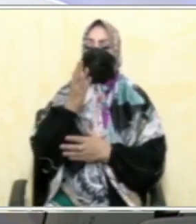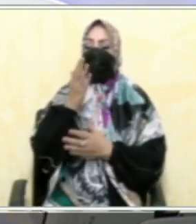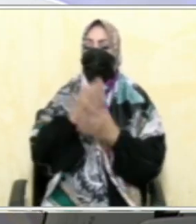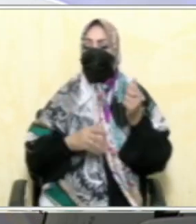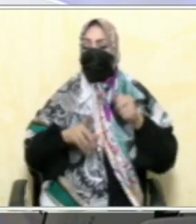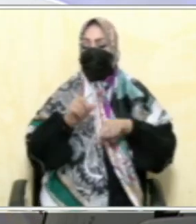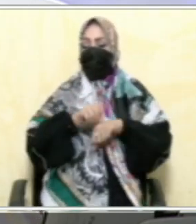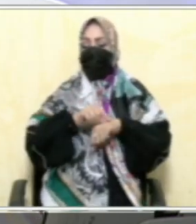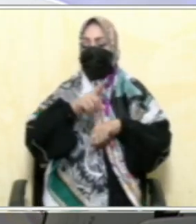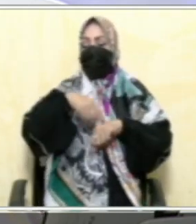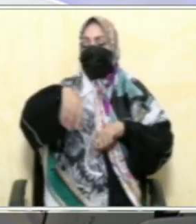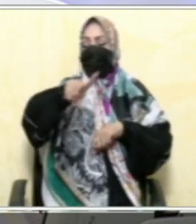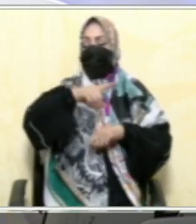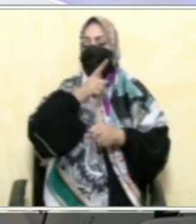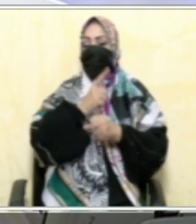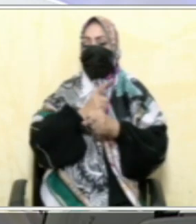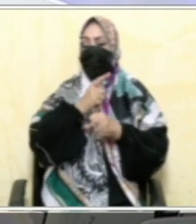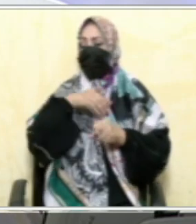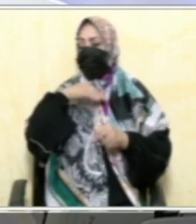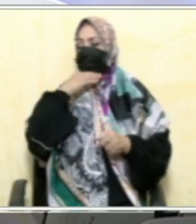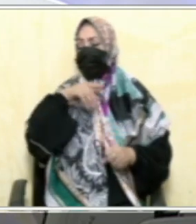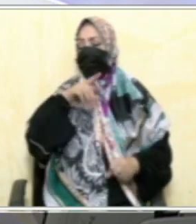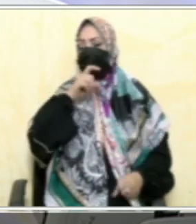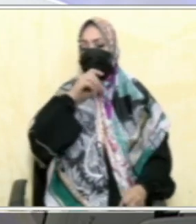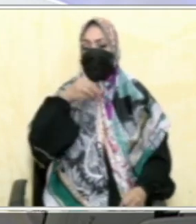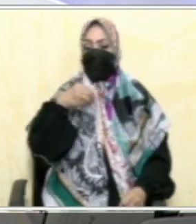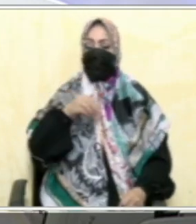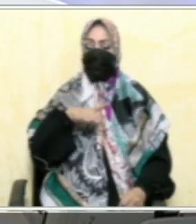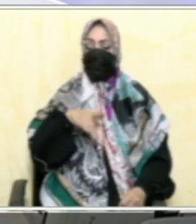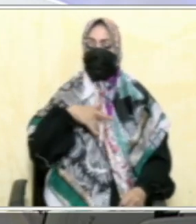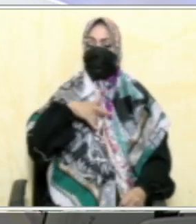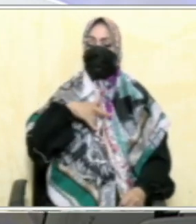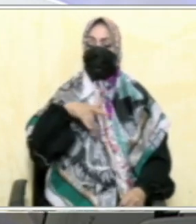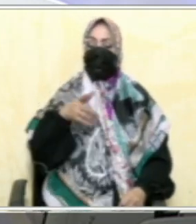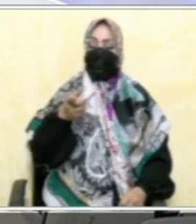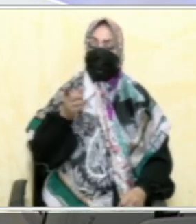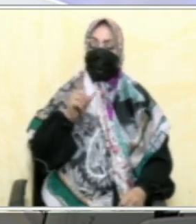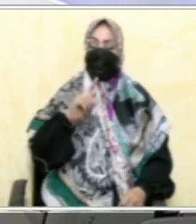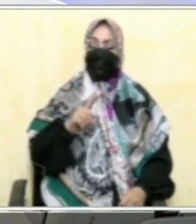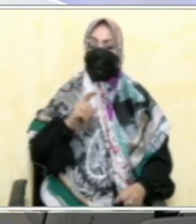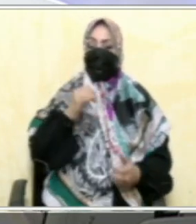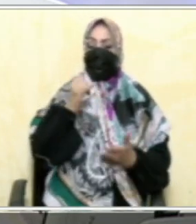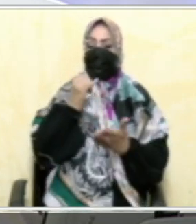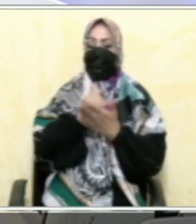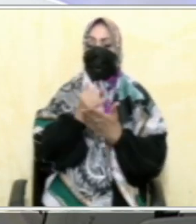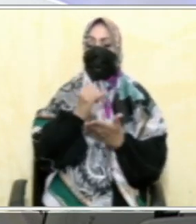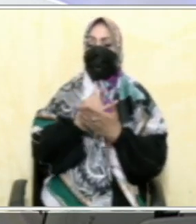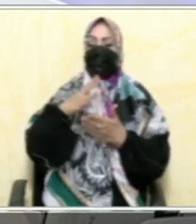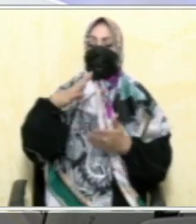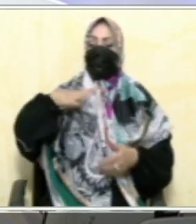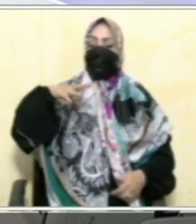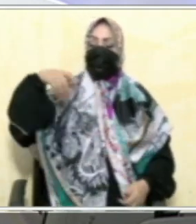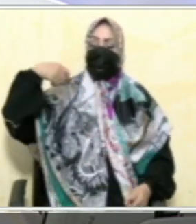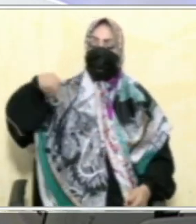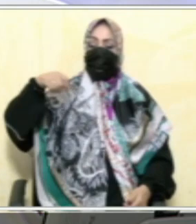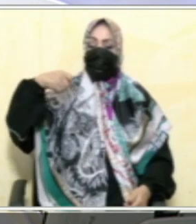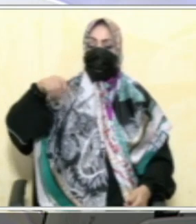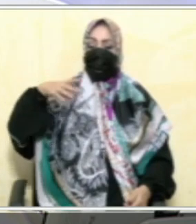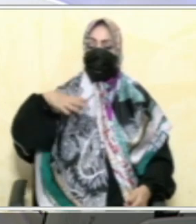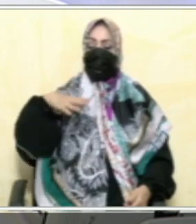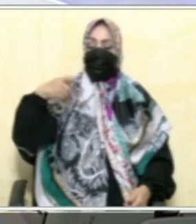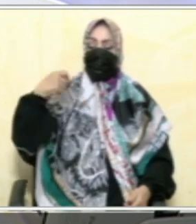مديري المدارس، مديرو المدارس عليهم مسؤولية عظيمة أن يتابعوا هذه الأحوال. لماذا عندما